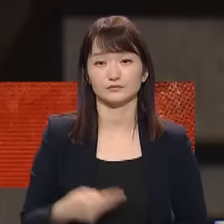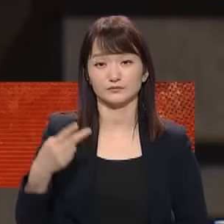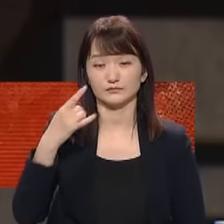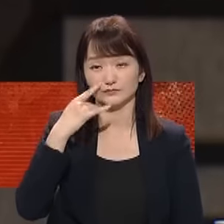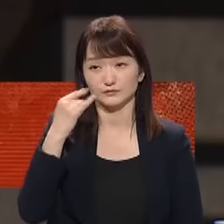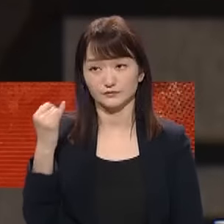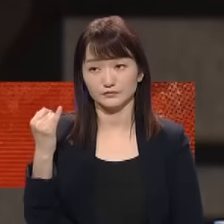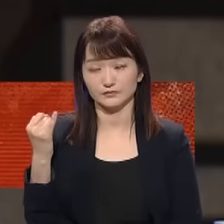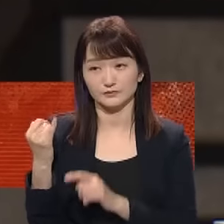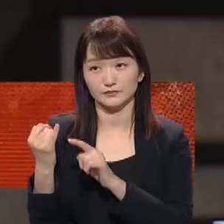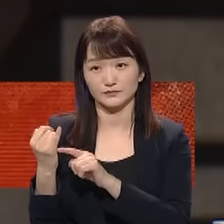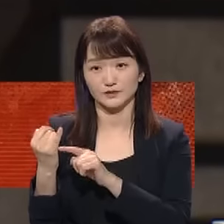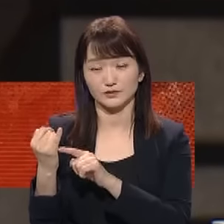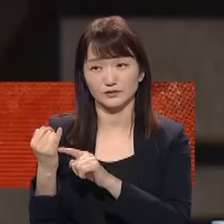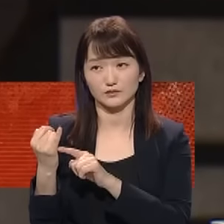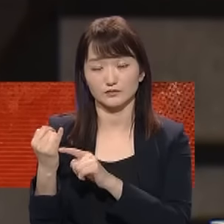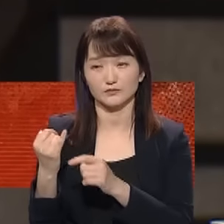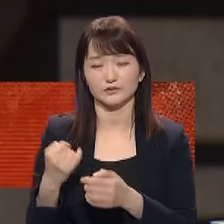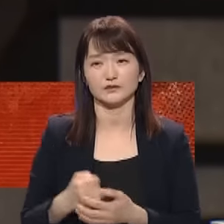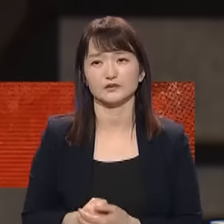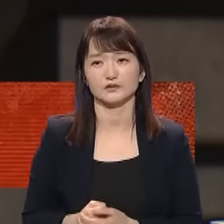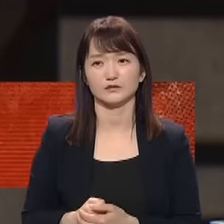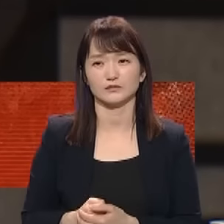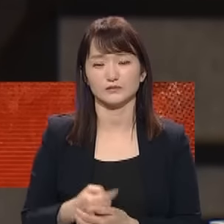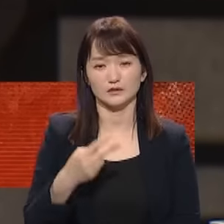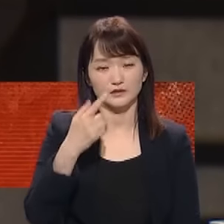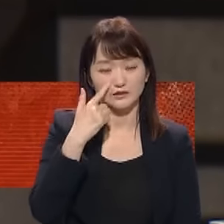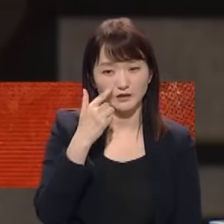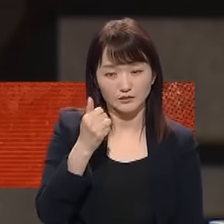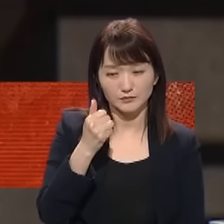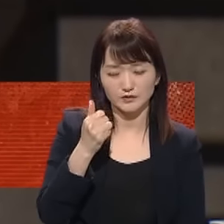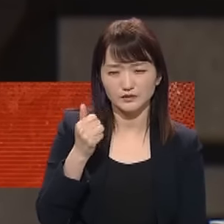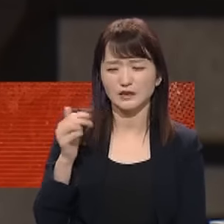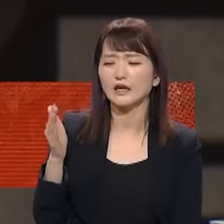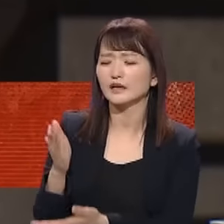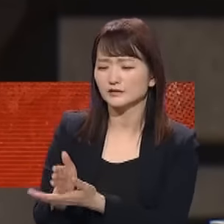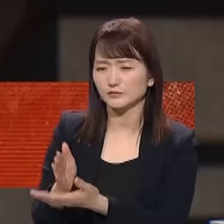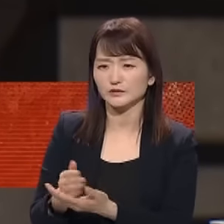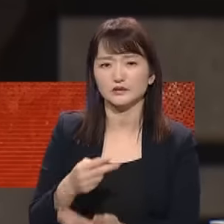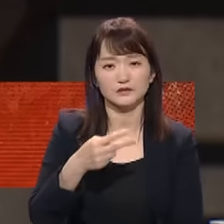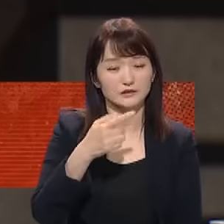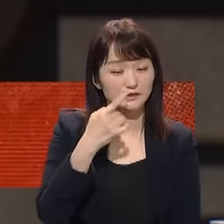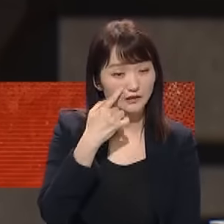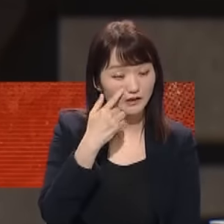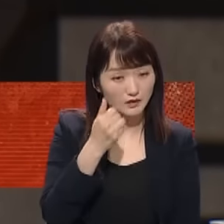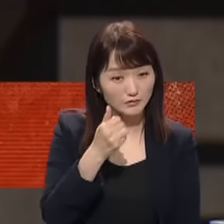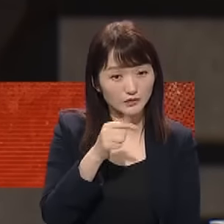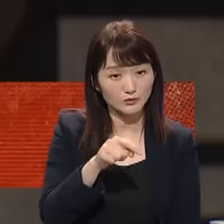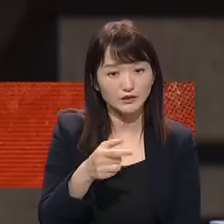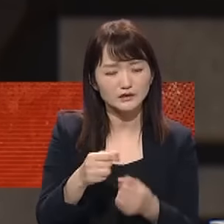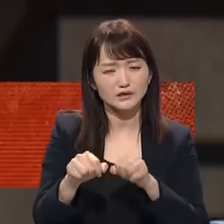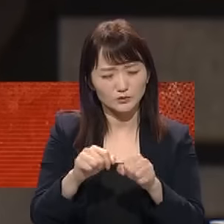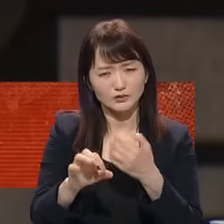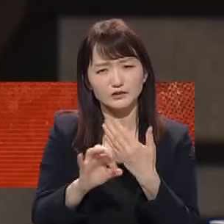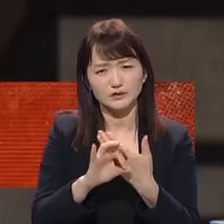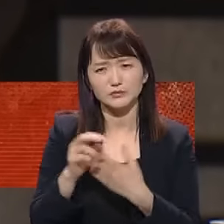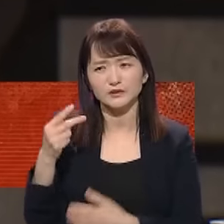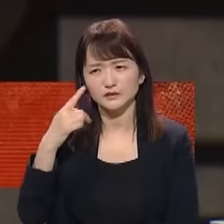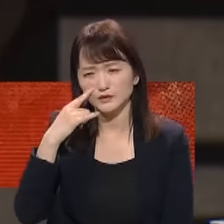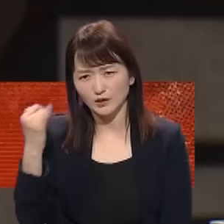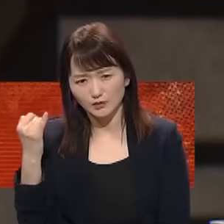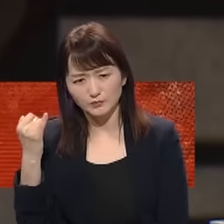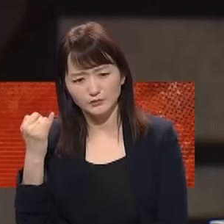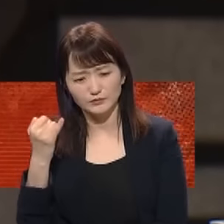저러면은 시아버지가 좀 이렇게 옆에서 제어를 한다든가, 또 시아버지가 그러면은 시어머니가 제어를 한다든가 이렇게 되면 조금